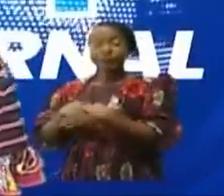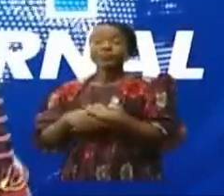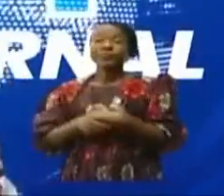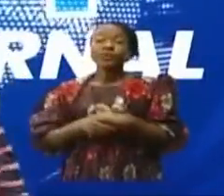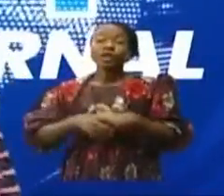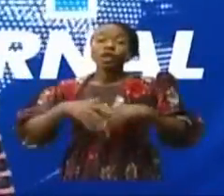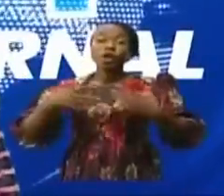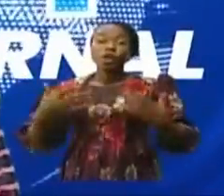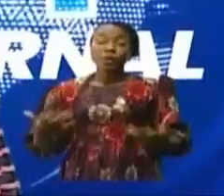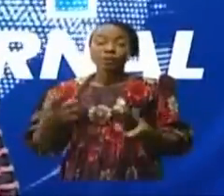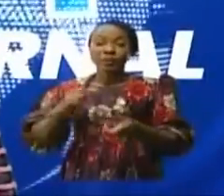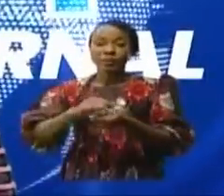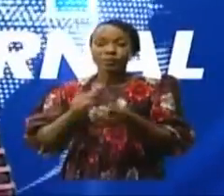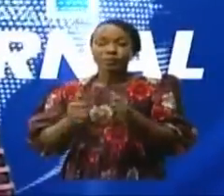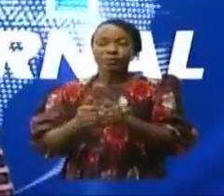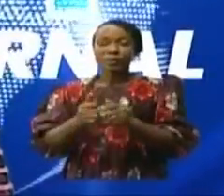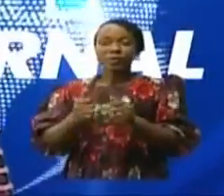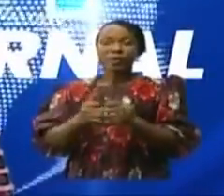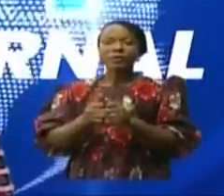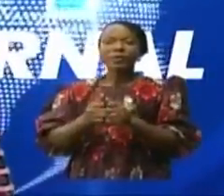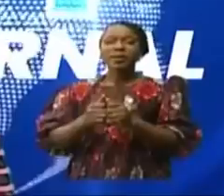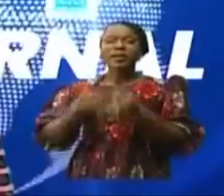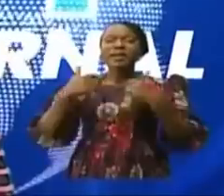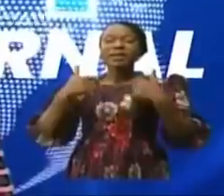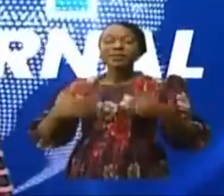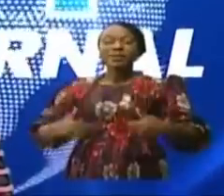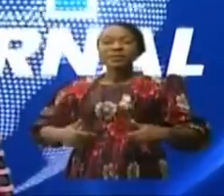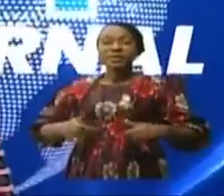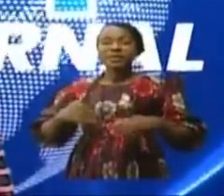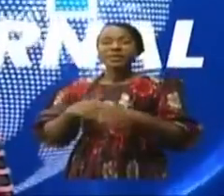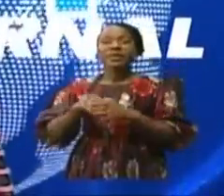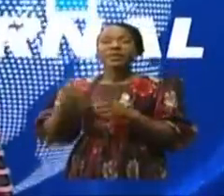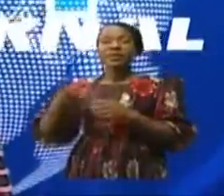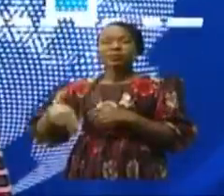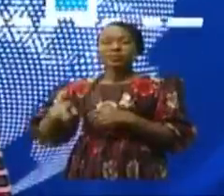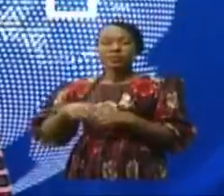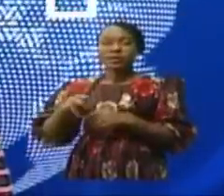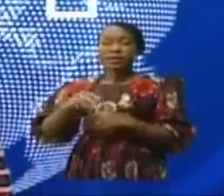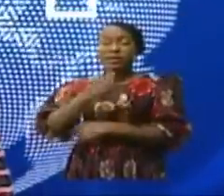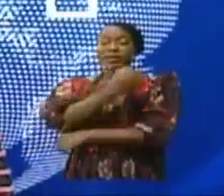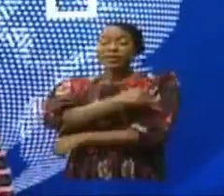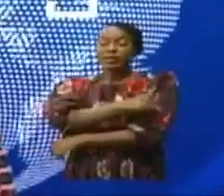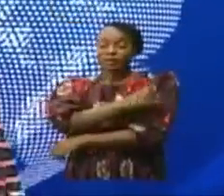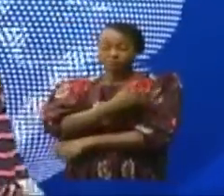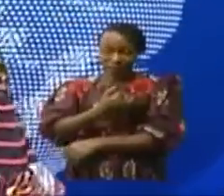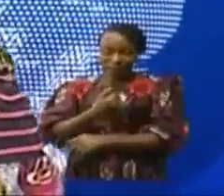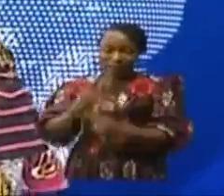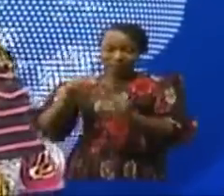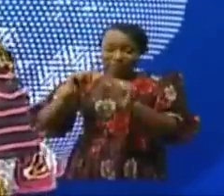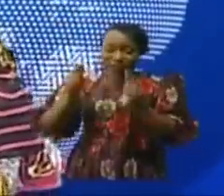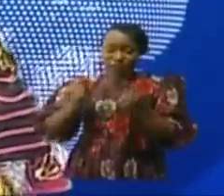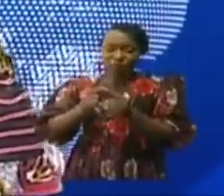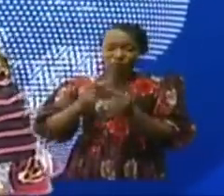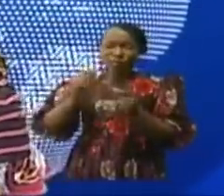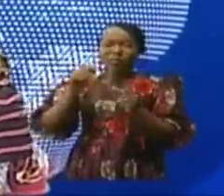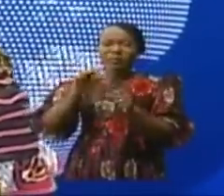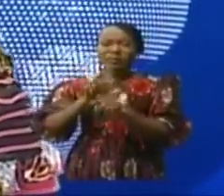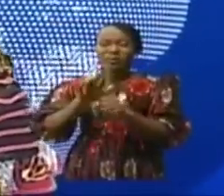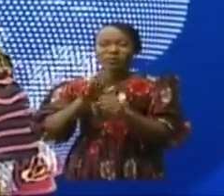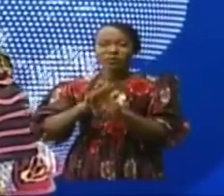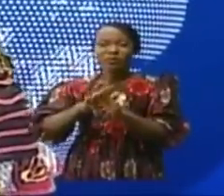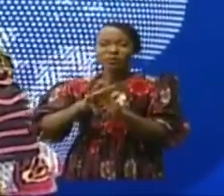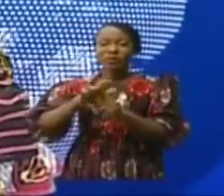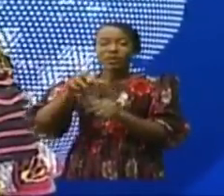Comment se porte la situation humanitaire dans la province de l'Ituri? Pour en avoir le cœur net, une forte délégation du ACR a